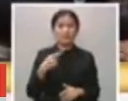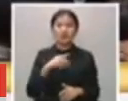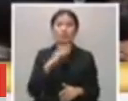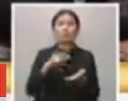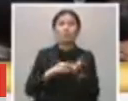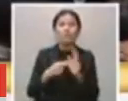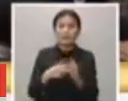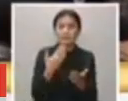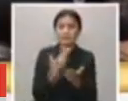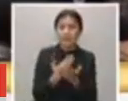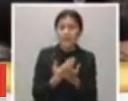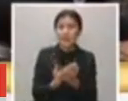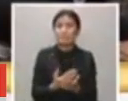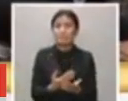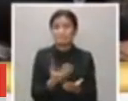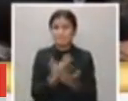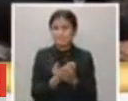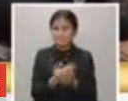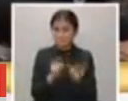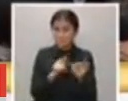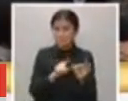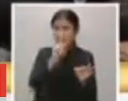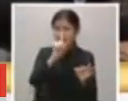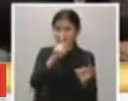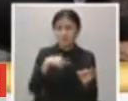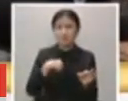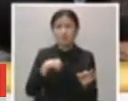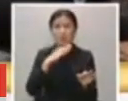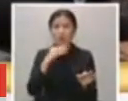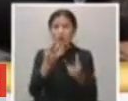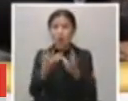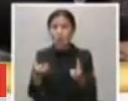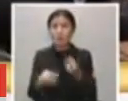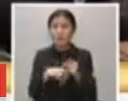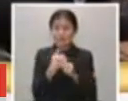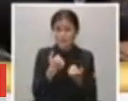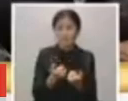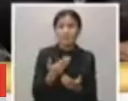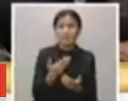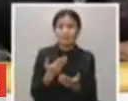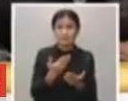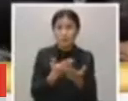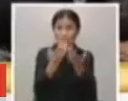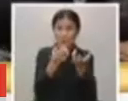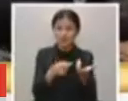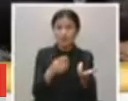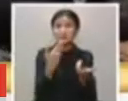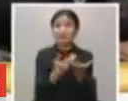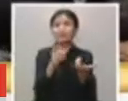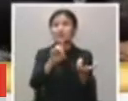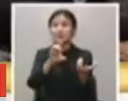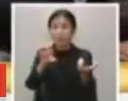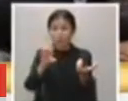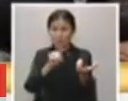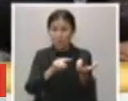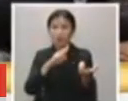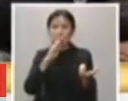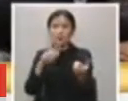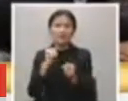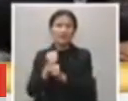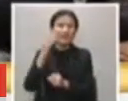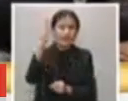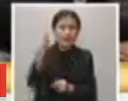ลค่าน้อยลงถ้าปีนี้ซื้อของสินค้าชนิดหนึ่งในราคา100บาทเงินเฟ้อ 10% ปีหน้า